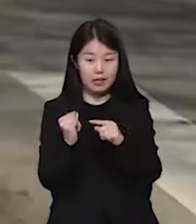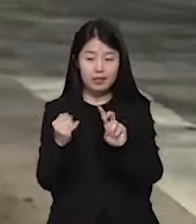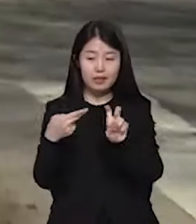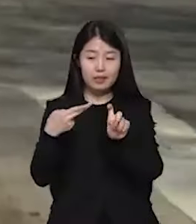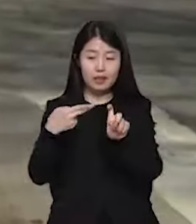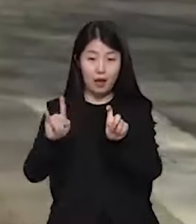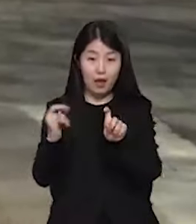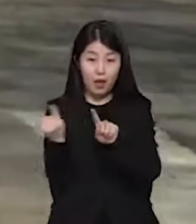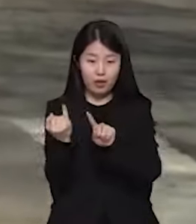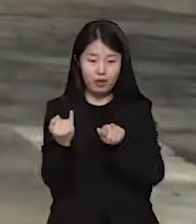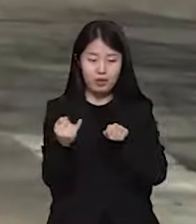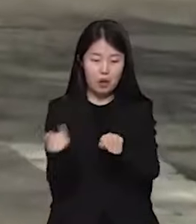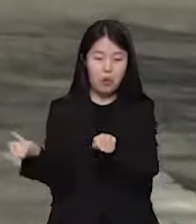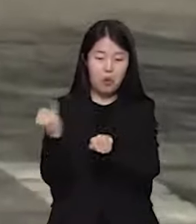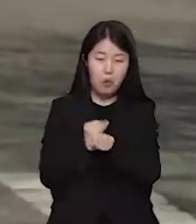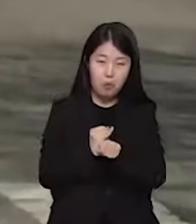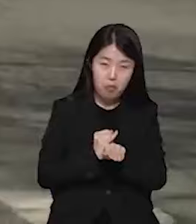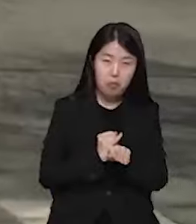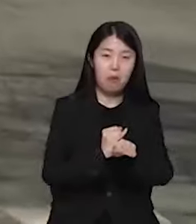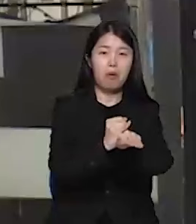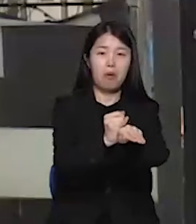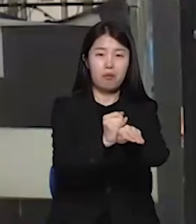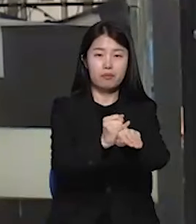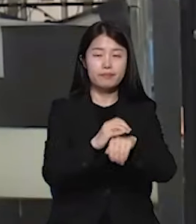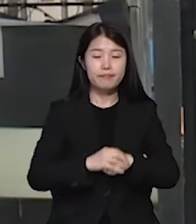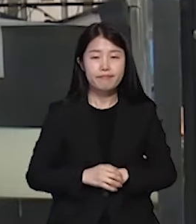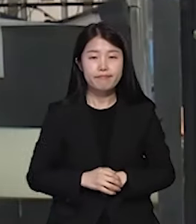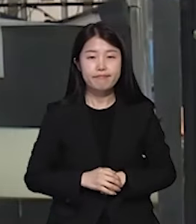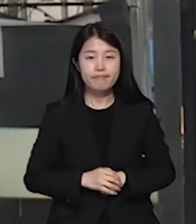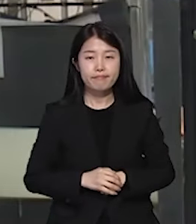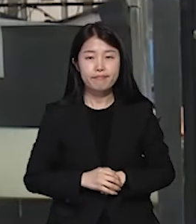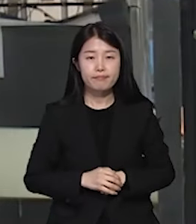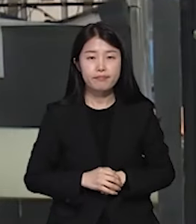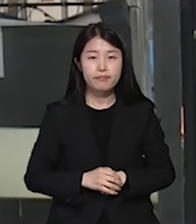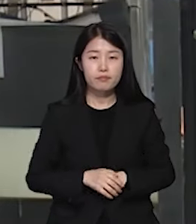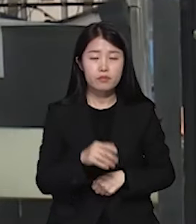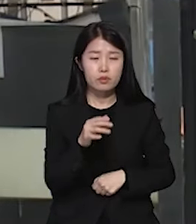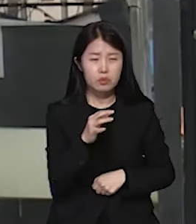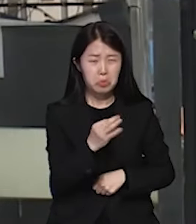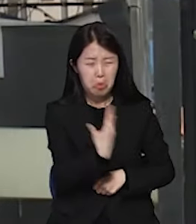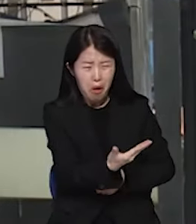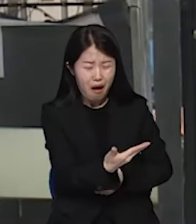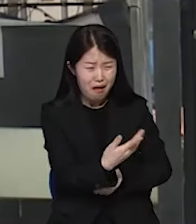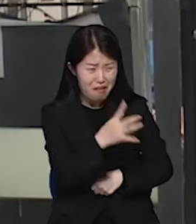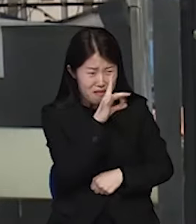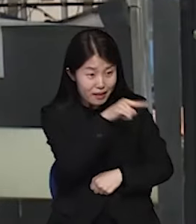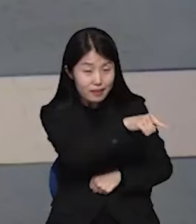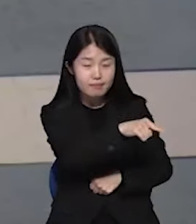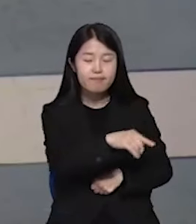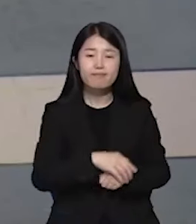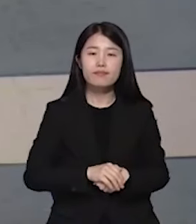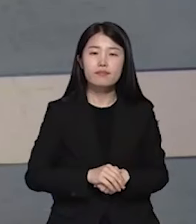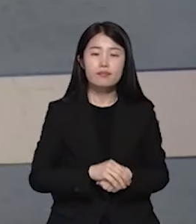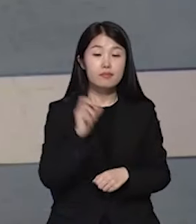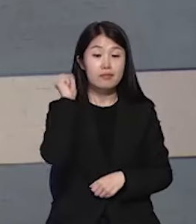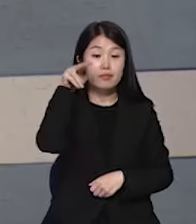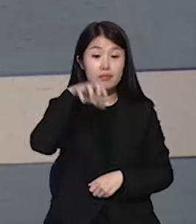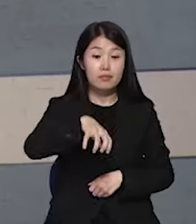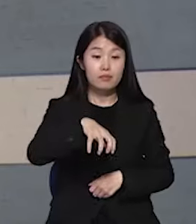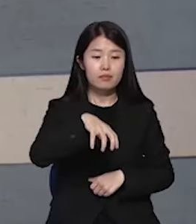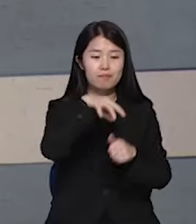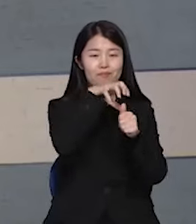차에 태운 뒤 가까운 인적이 드문 곳으로 이동했습니다. 이들은 돈을 마련하지 못한 한 남성을